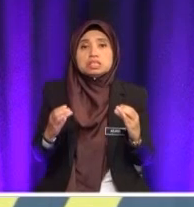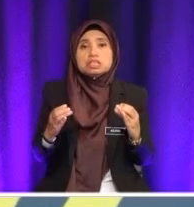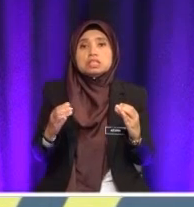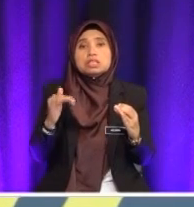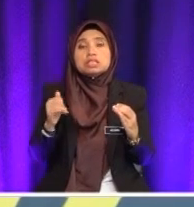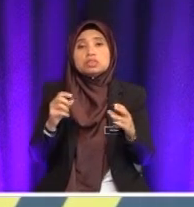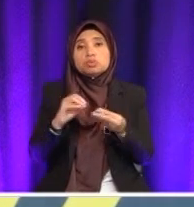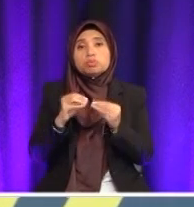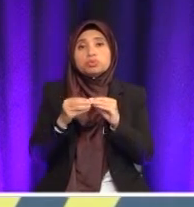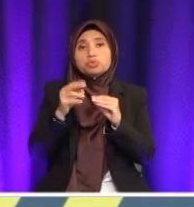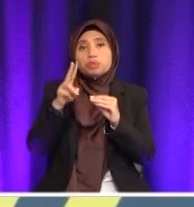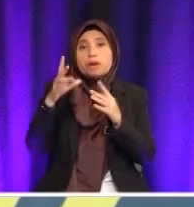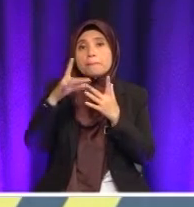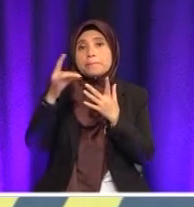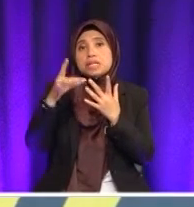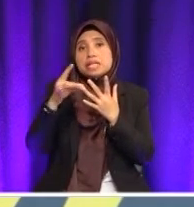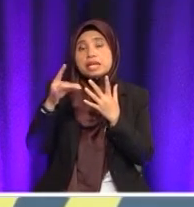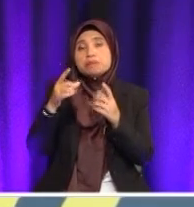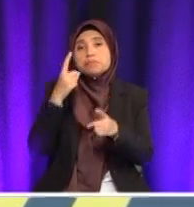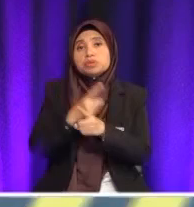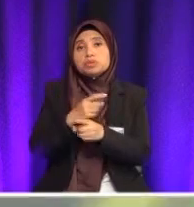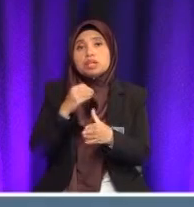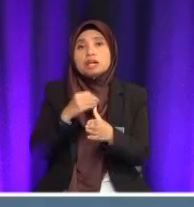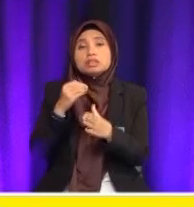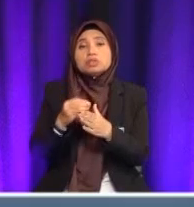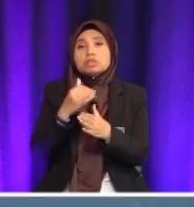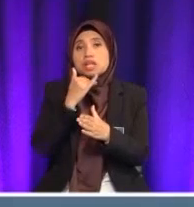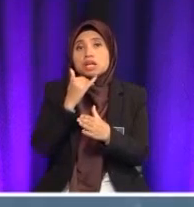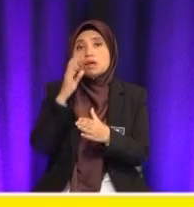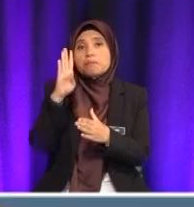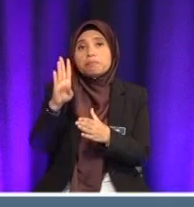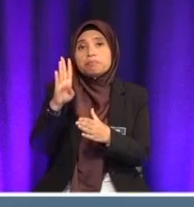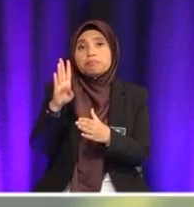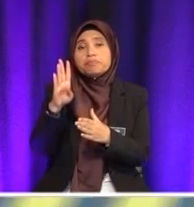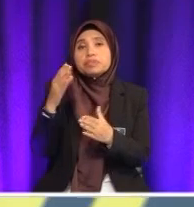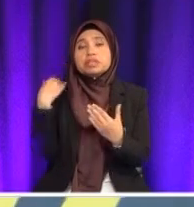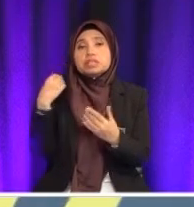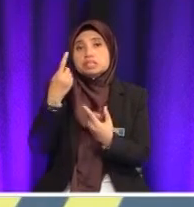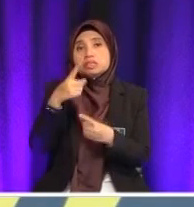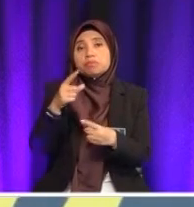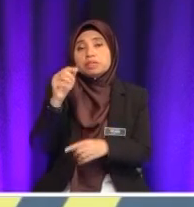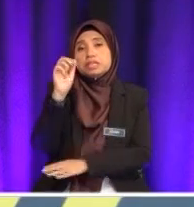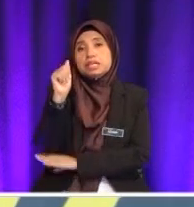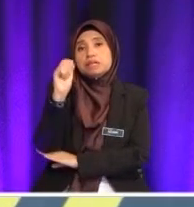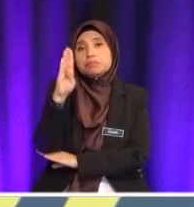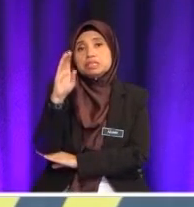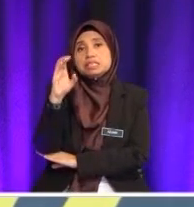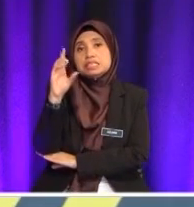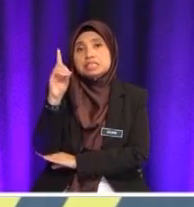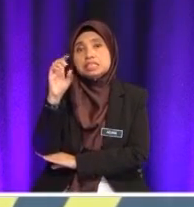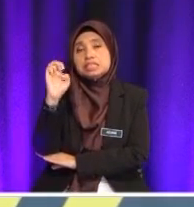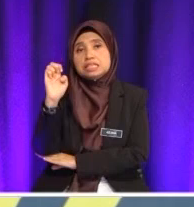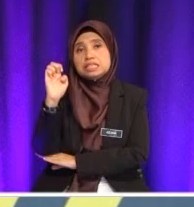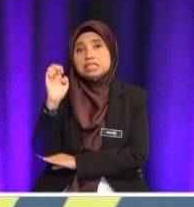data ketemu yaitu pilihan antara benang atau tidak 4 soal maksudnya ada jawaban EBC di